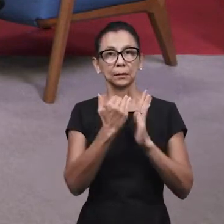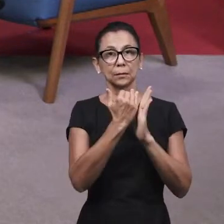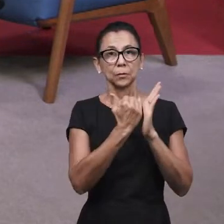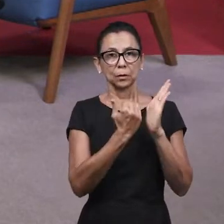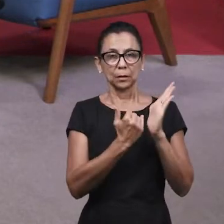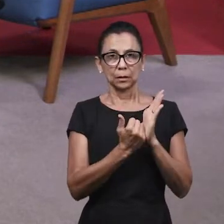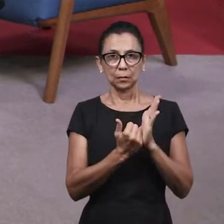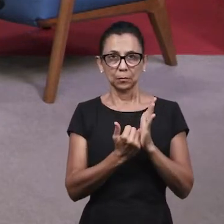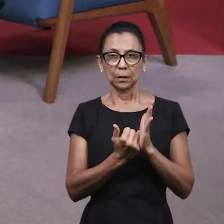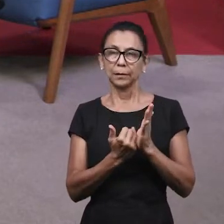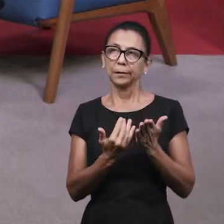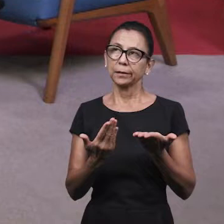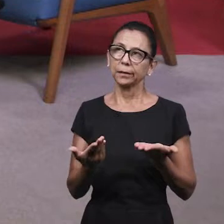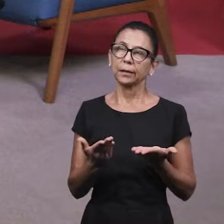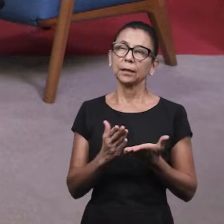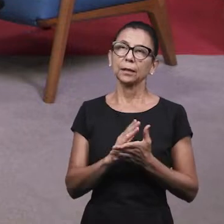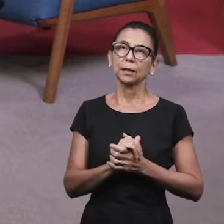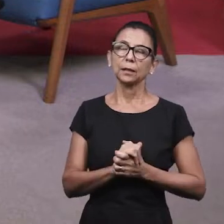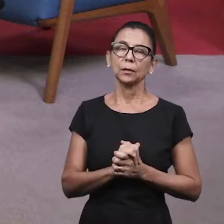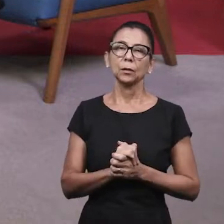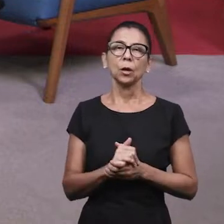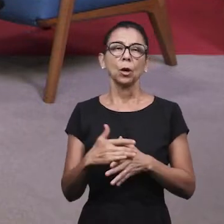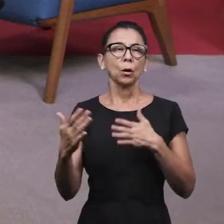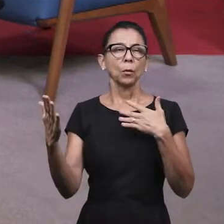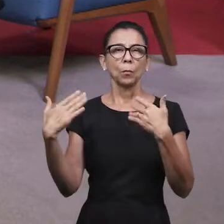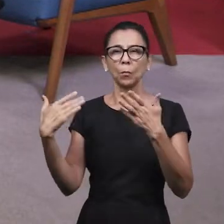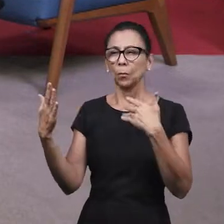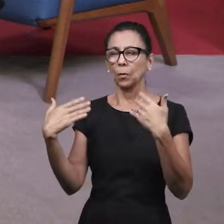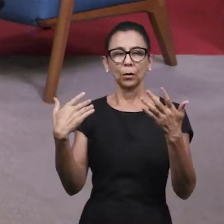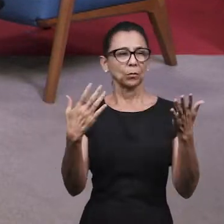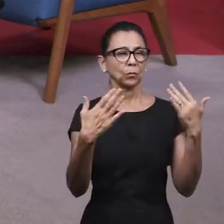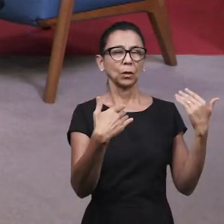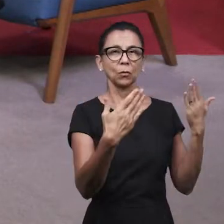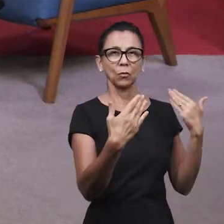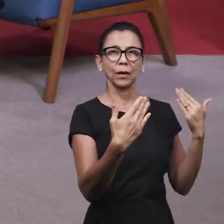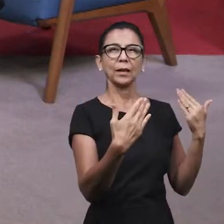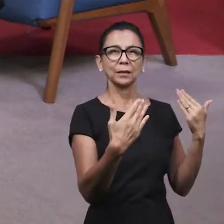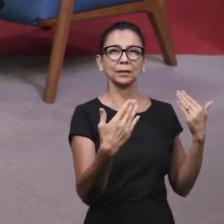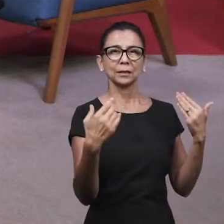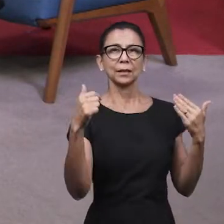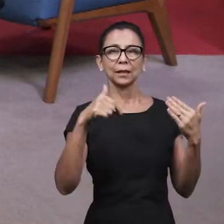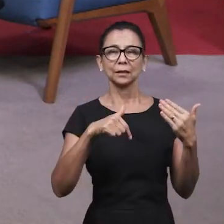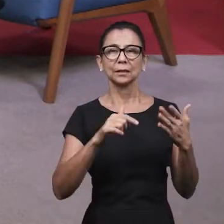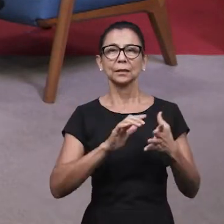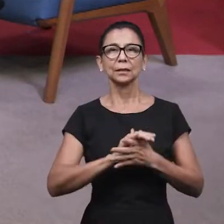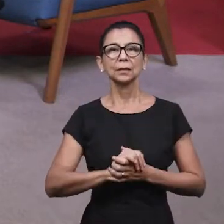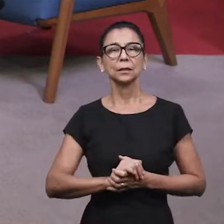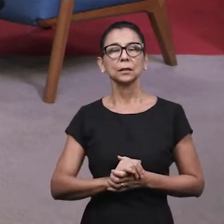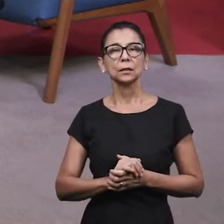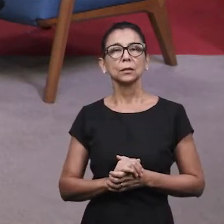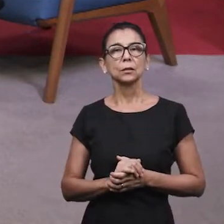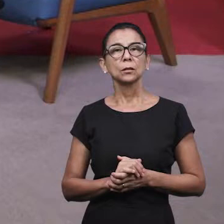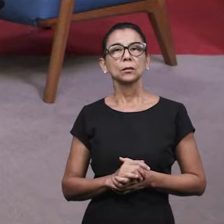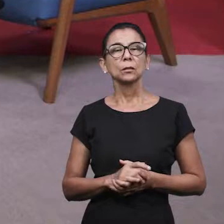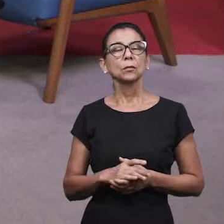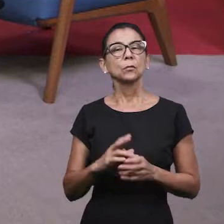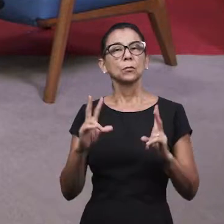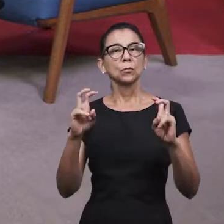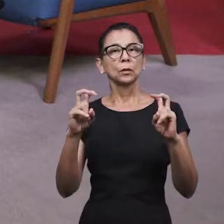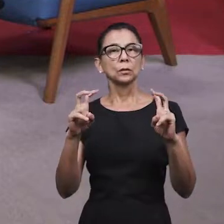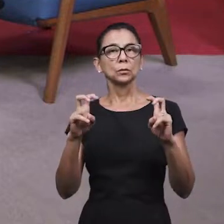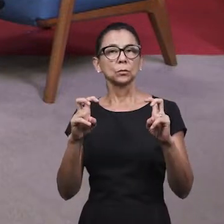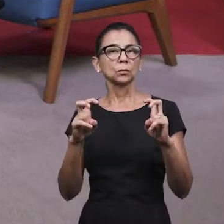élargir d'une manière, dans une conversation avec les pasteurs, le même sujet de l'école